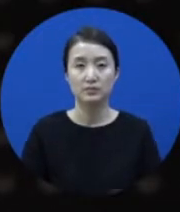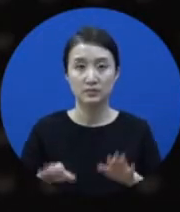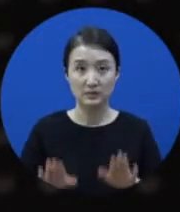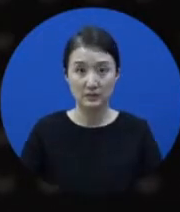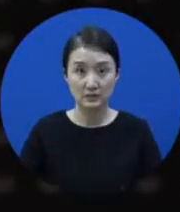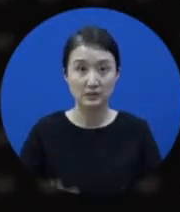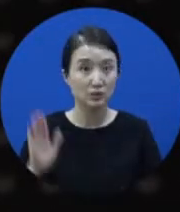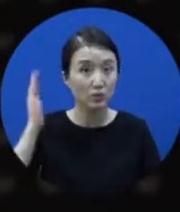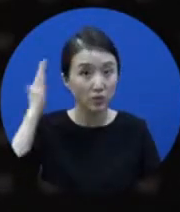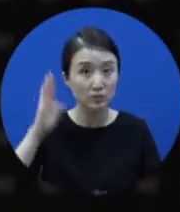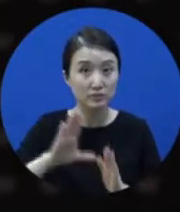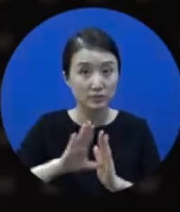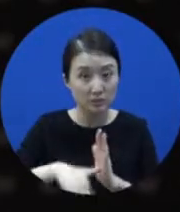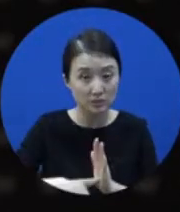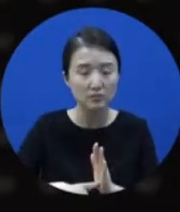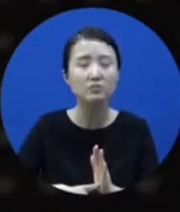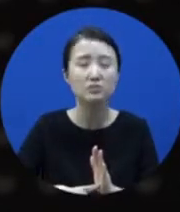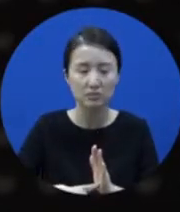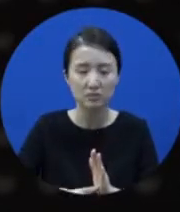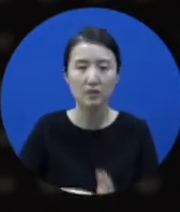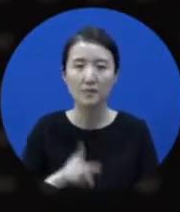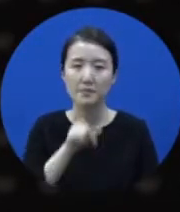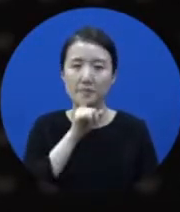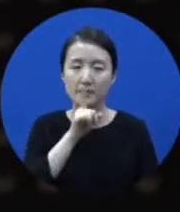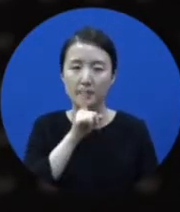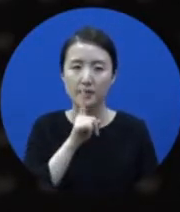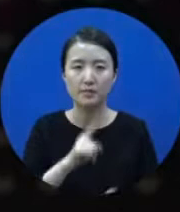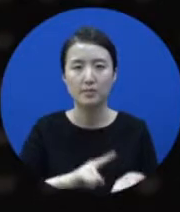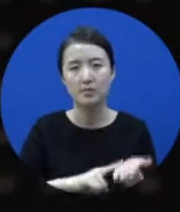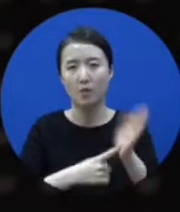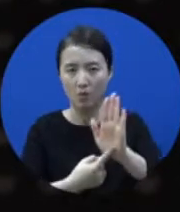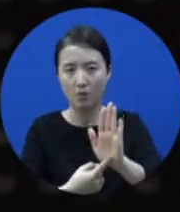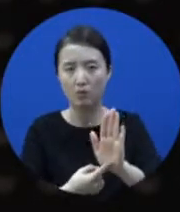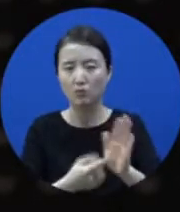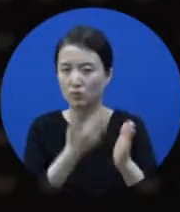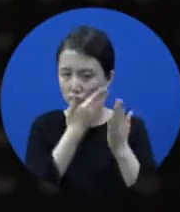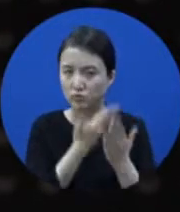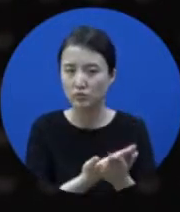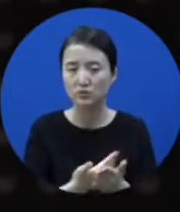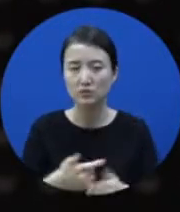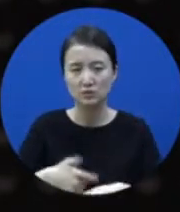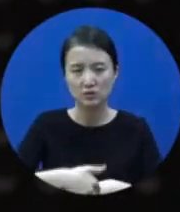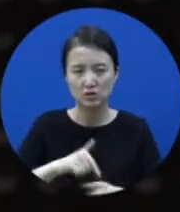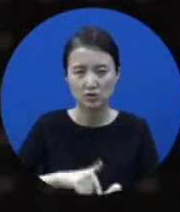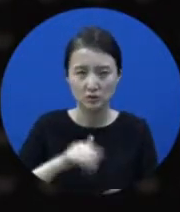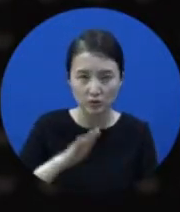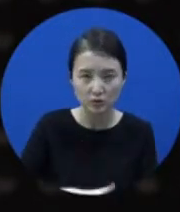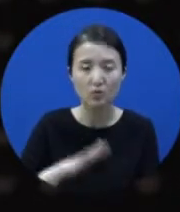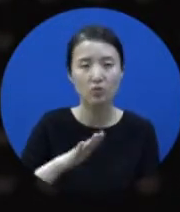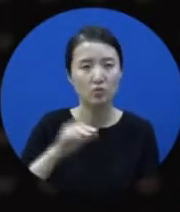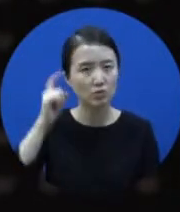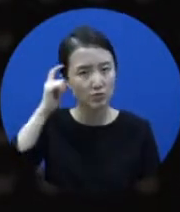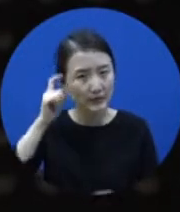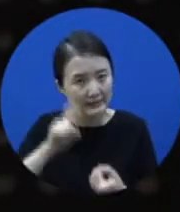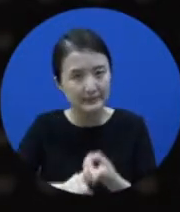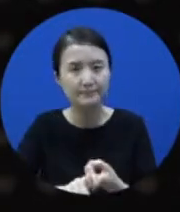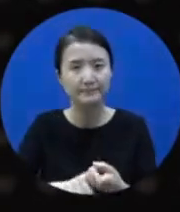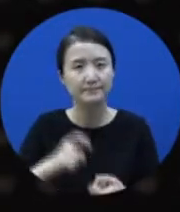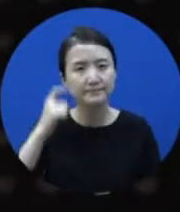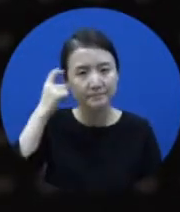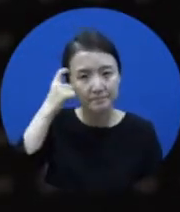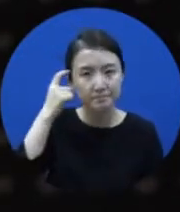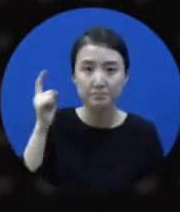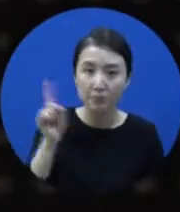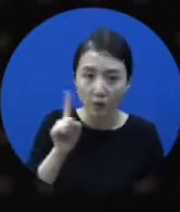무엇을? 자신의 재능과 자신의 열정과 자신의 관심을 말로 표현하는 시대가 됐습니다.